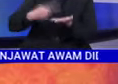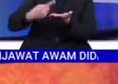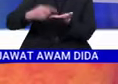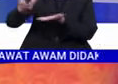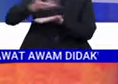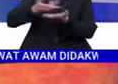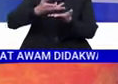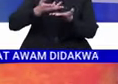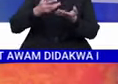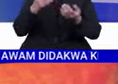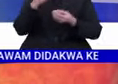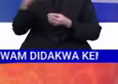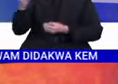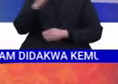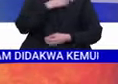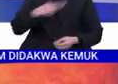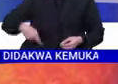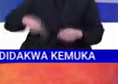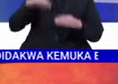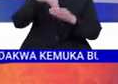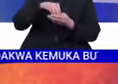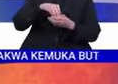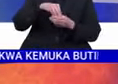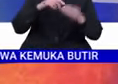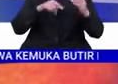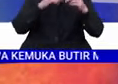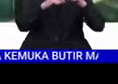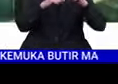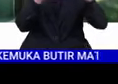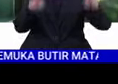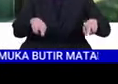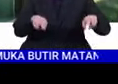perbahasaan titah diraja di dewan rakyat